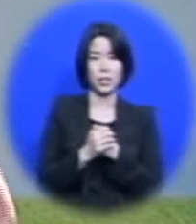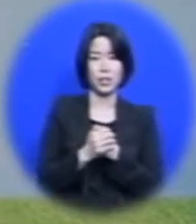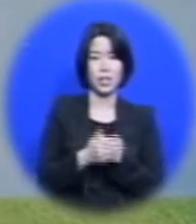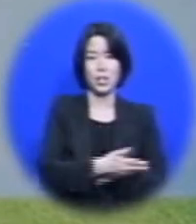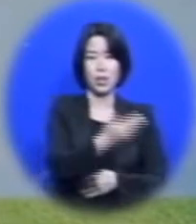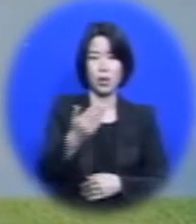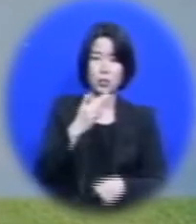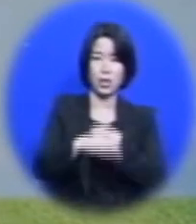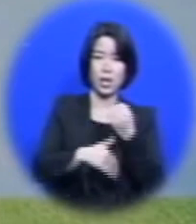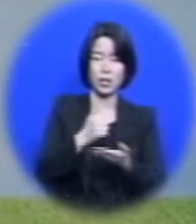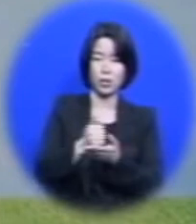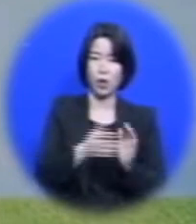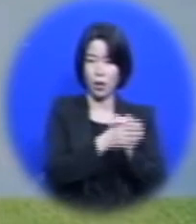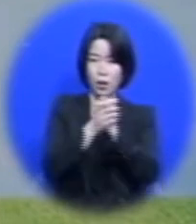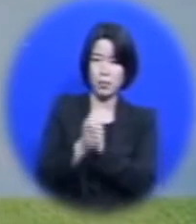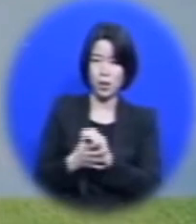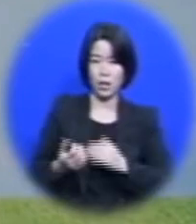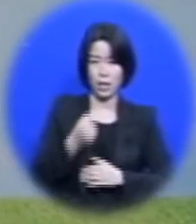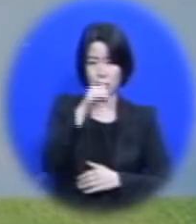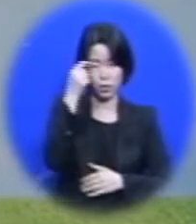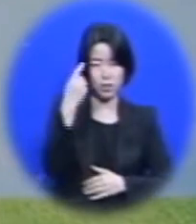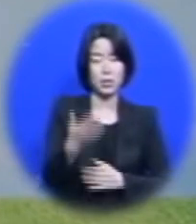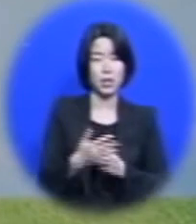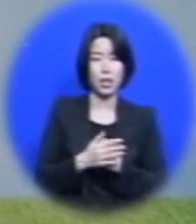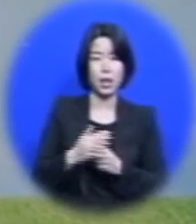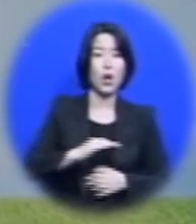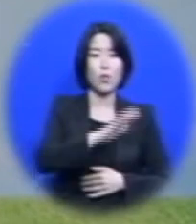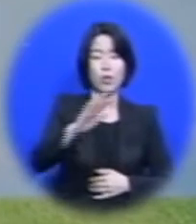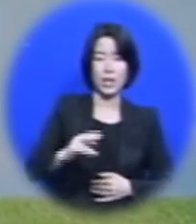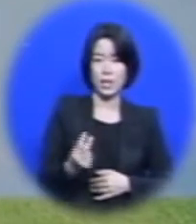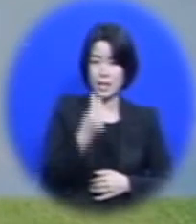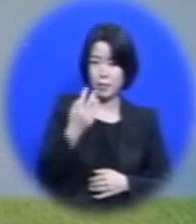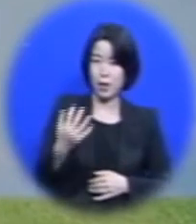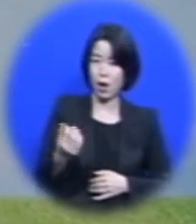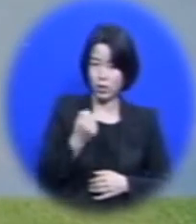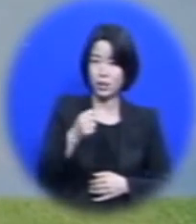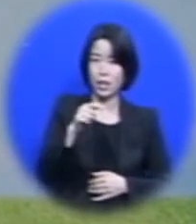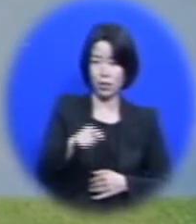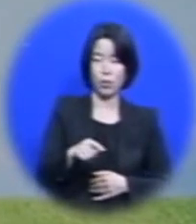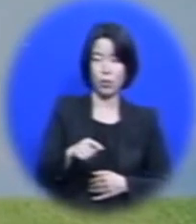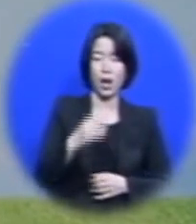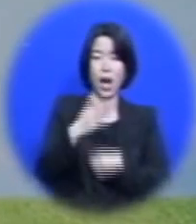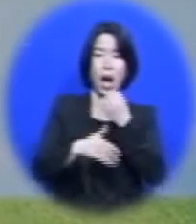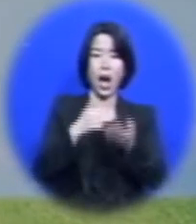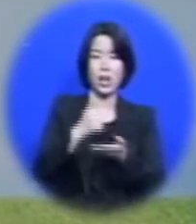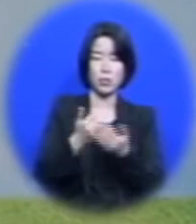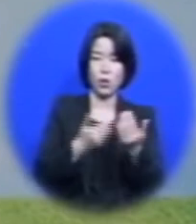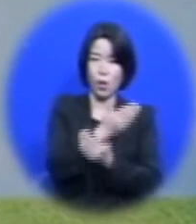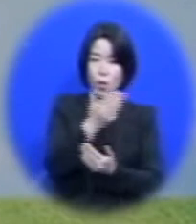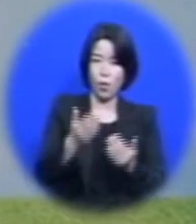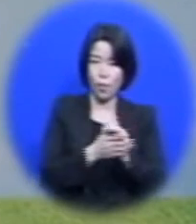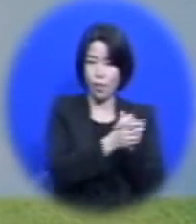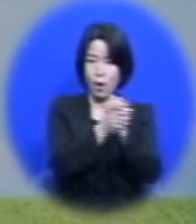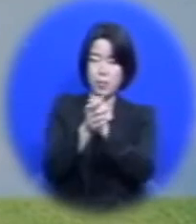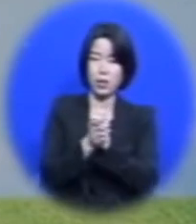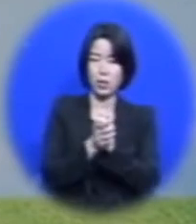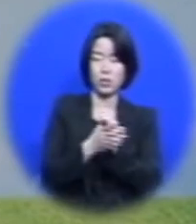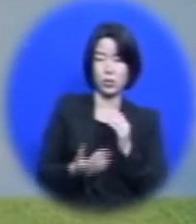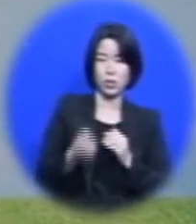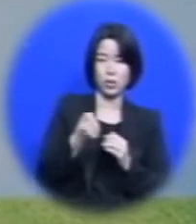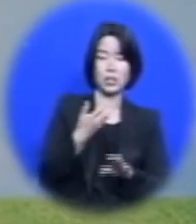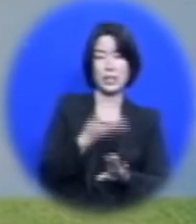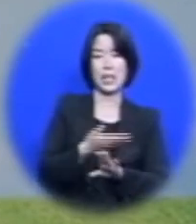여러분, 하나님과 화평을 누리십니까? 우리가 생명을 얻었다는 것과 하나님과 화평을 누리는 것은 다른